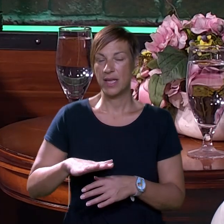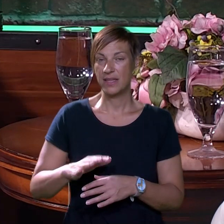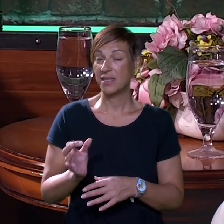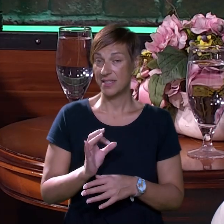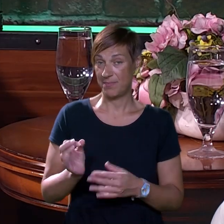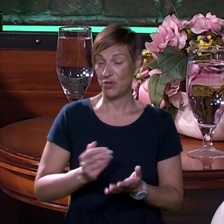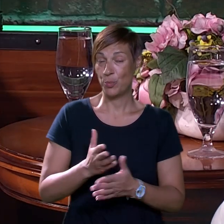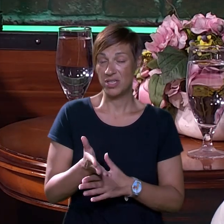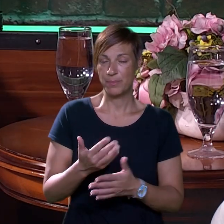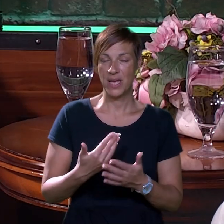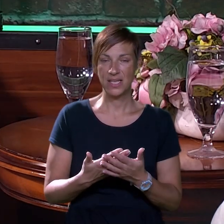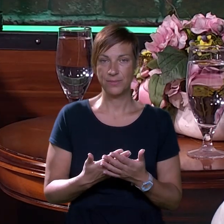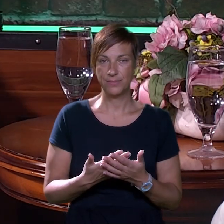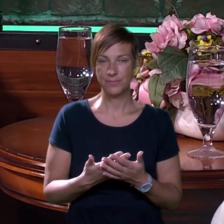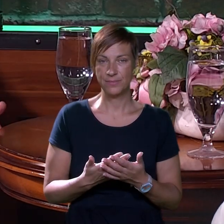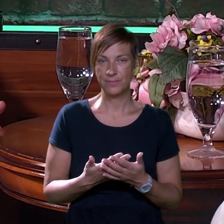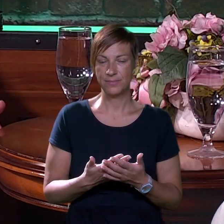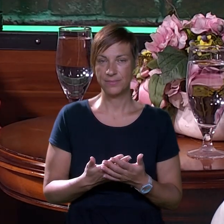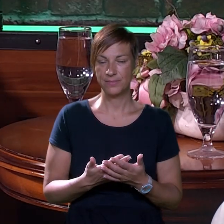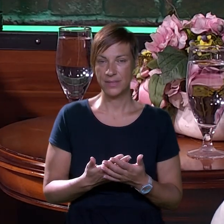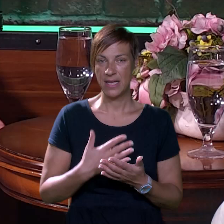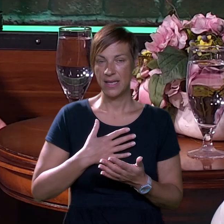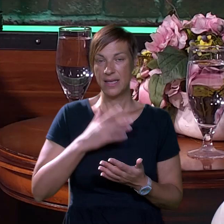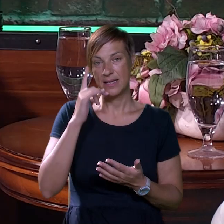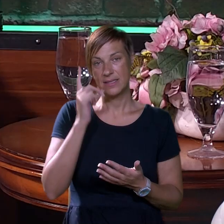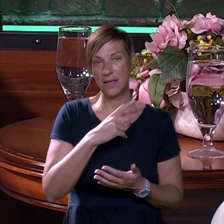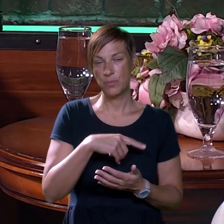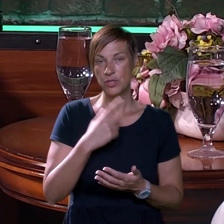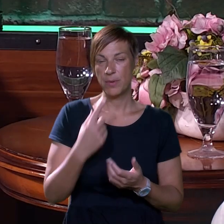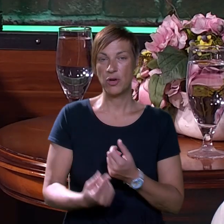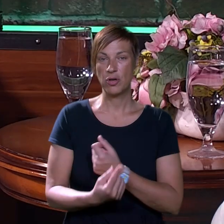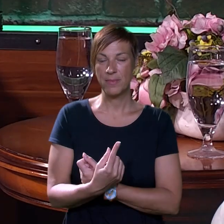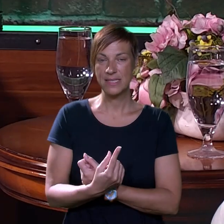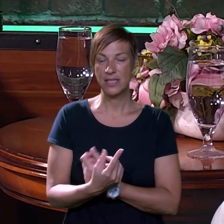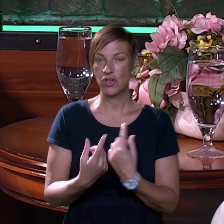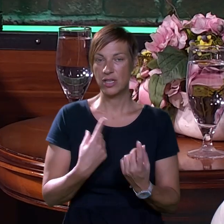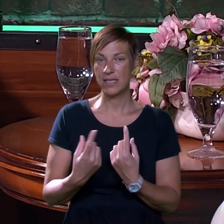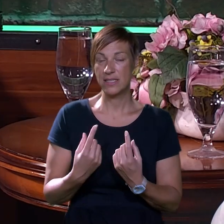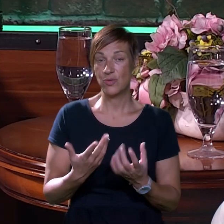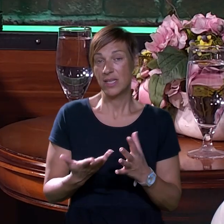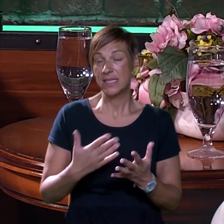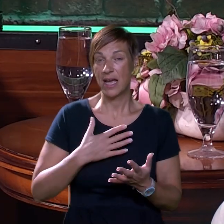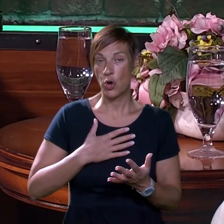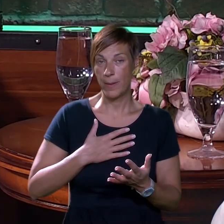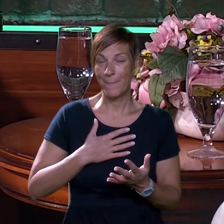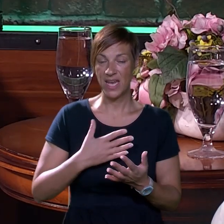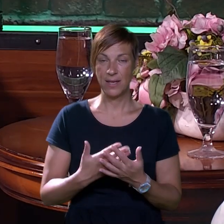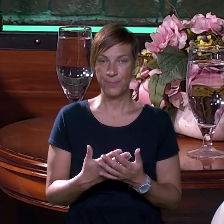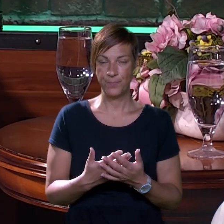djeca ispala dobra. Da čak ne rečem, jer ja znam ljude kojima se dogodila situacija slična